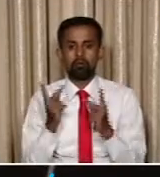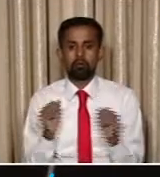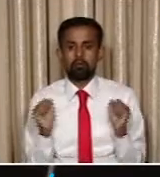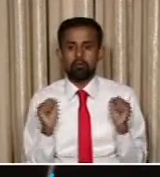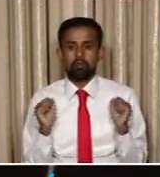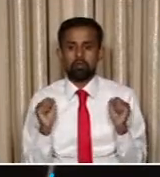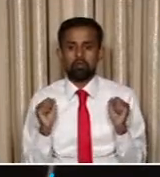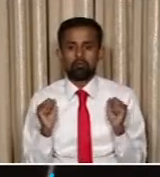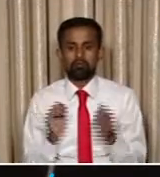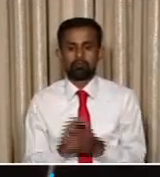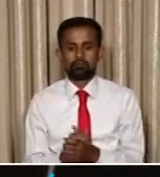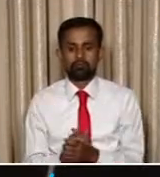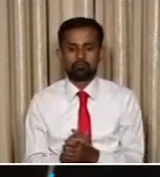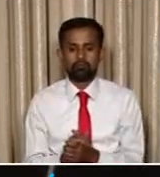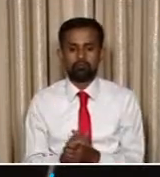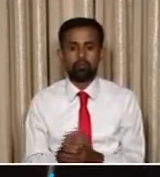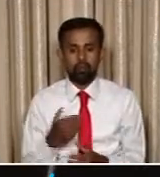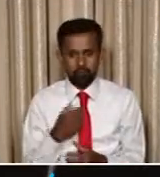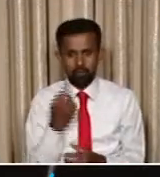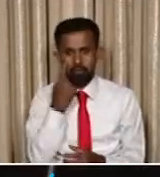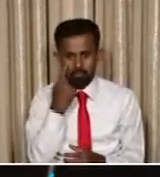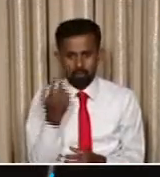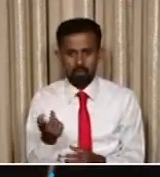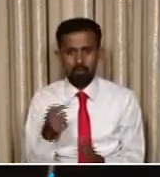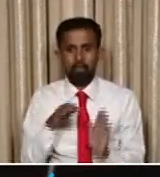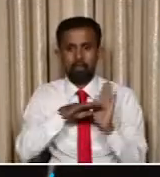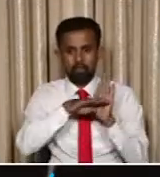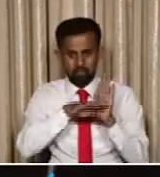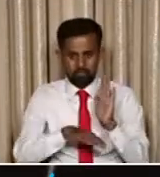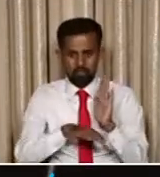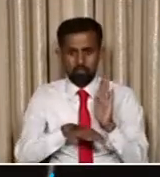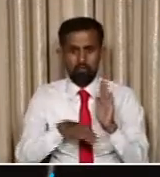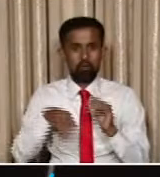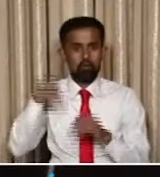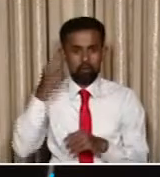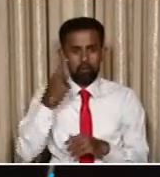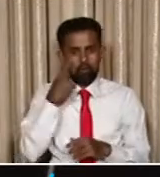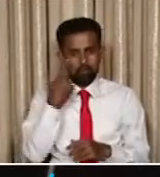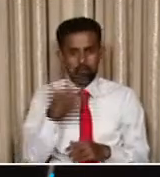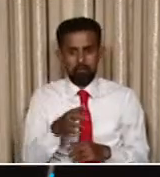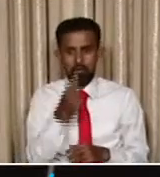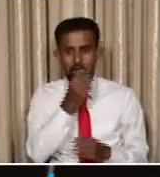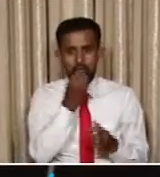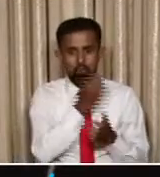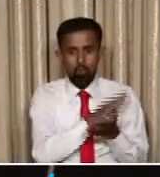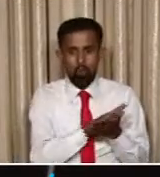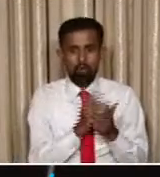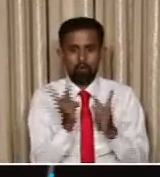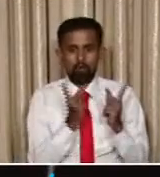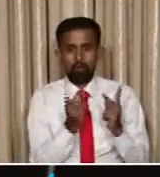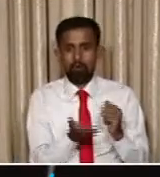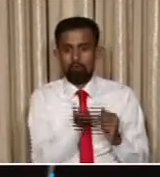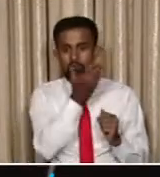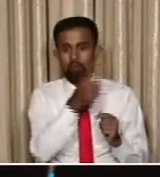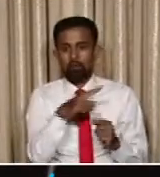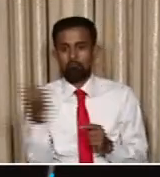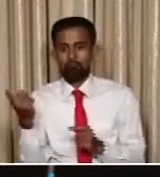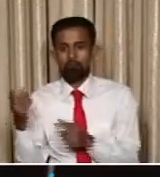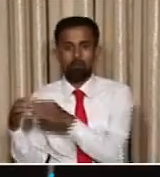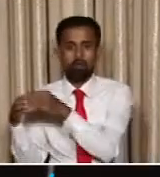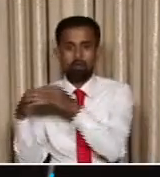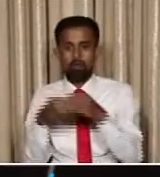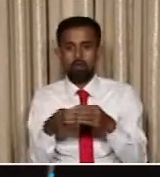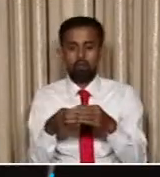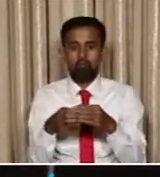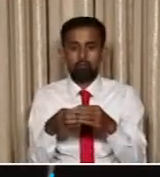වෙනවා අපි ඒව දකිනවා මේ දකුණේ ඕන තරම් අපි පහුගිය කාලේ දැක්කා එක හෝටලයකට සංචාරකයෝ වැඩි වුණොත් අව පකට්ටියක් ඇවිල්ලා